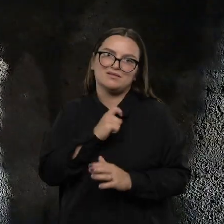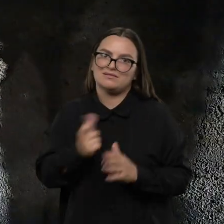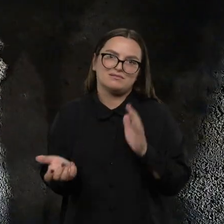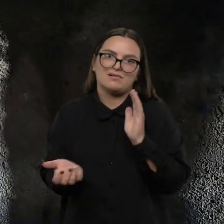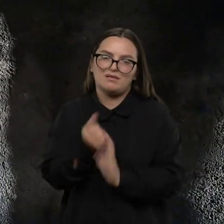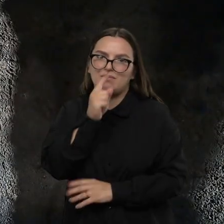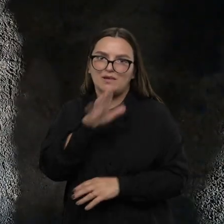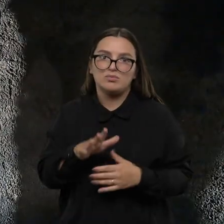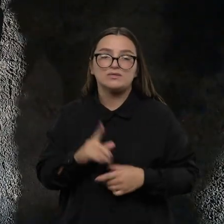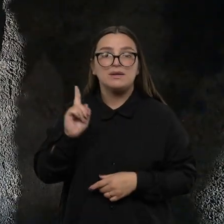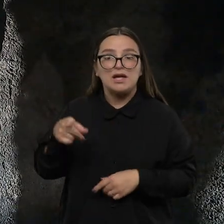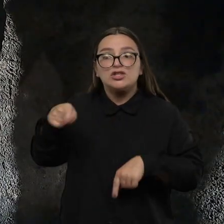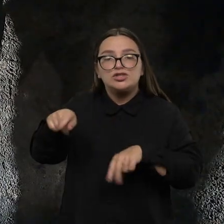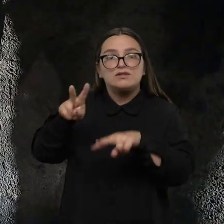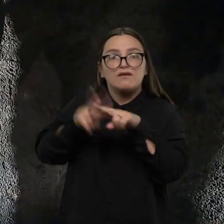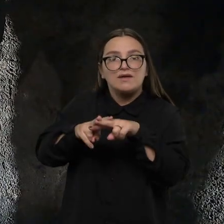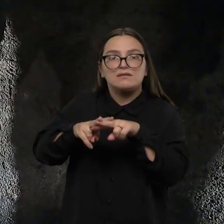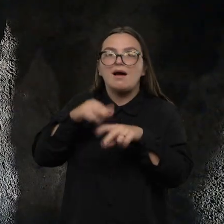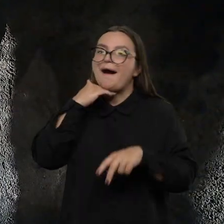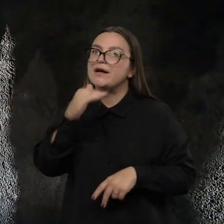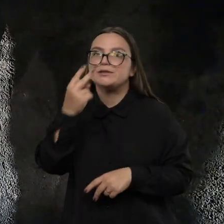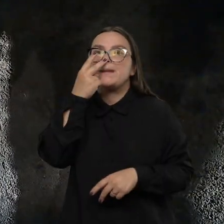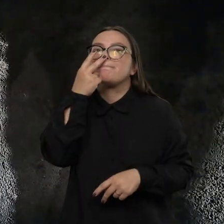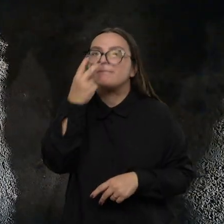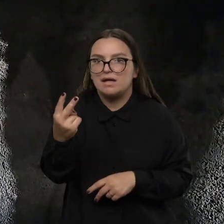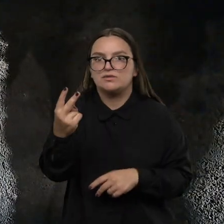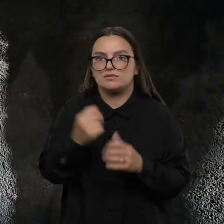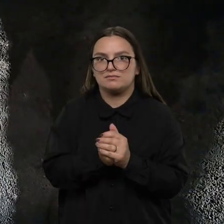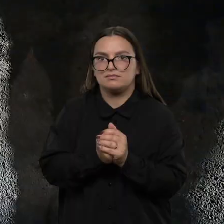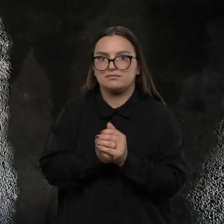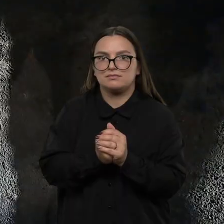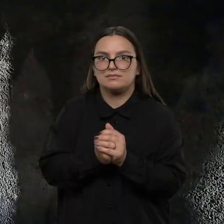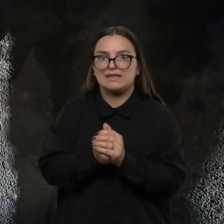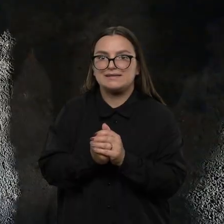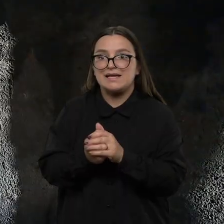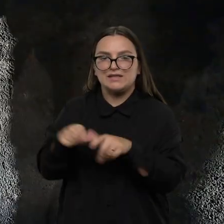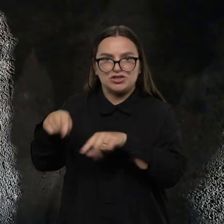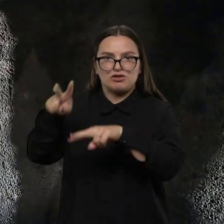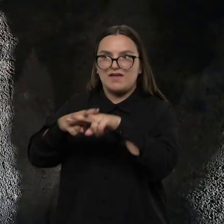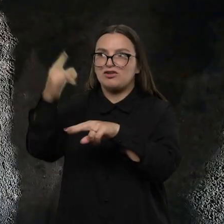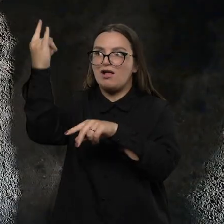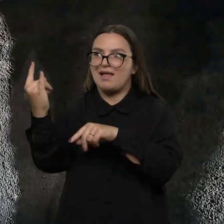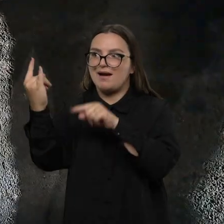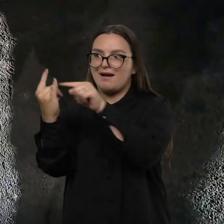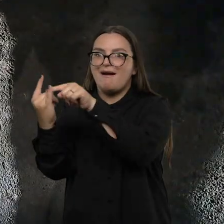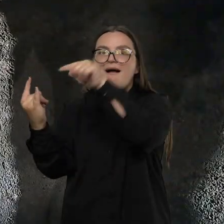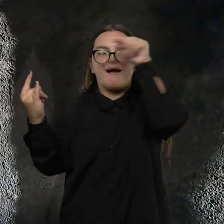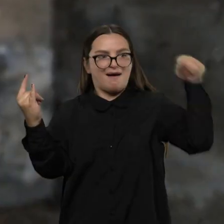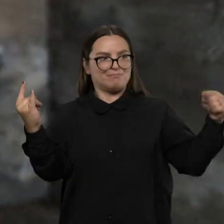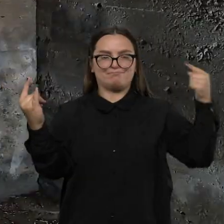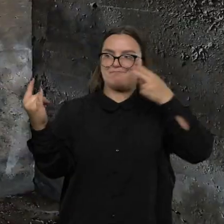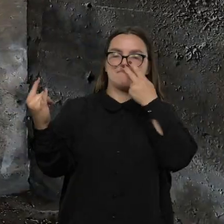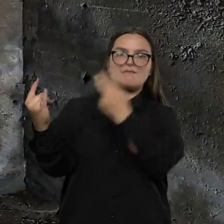negali šitą klausimą atsakyti. Bet šitos žymės būtent yra matomos tiesiai priešais areštinės